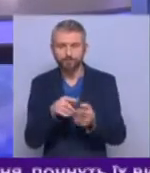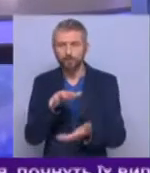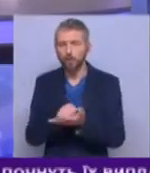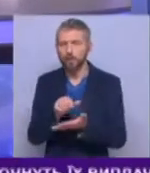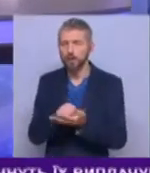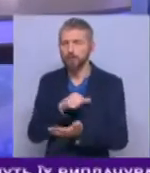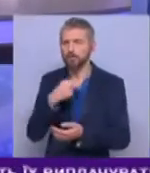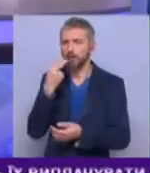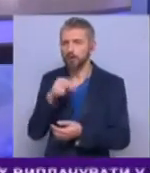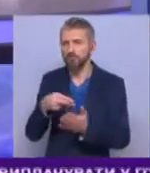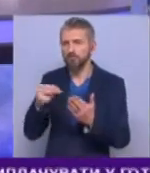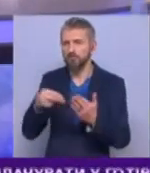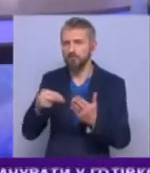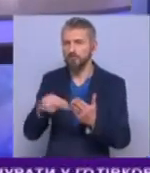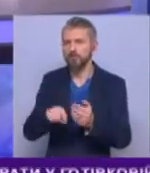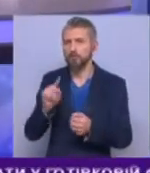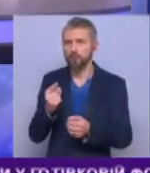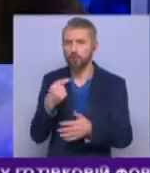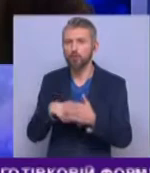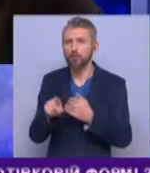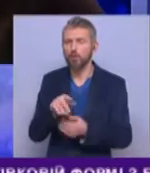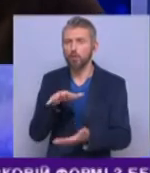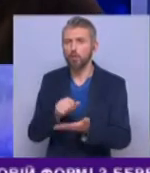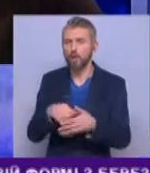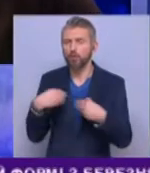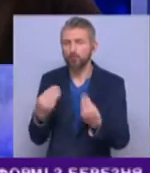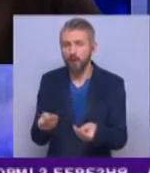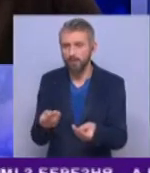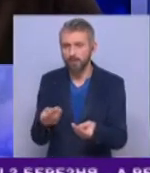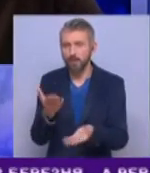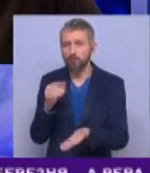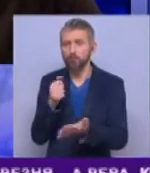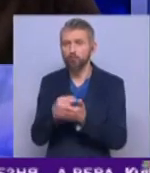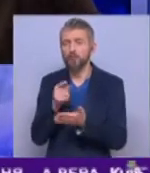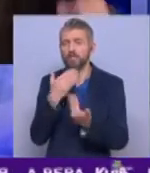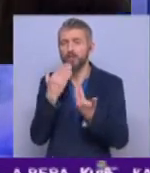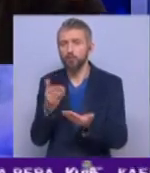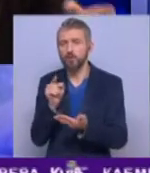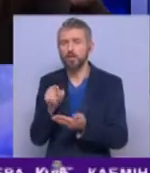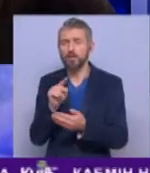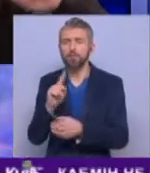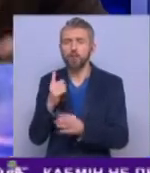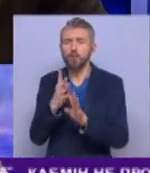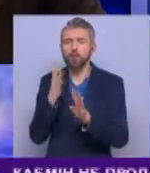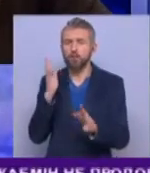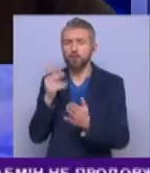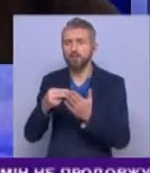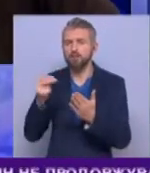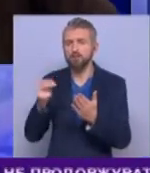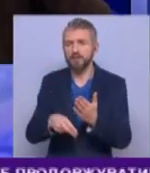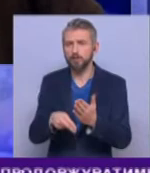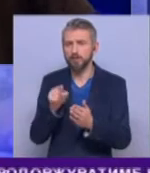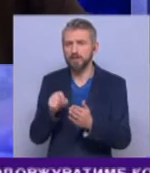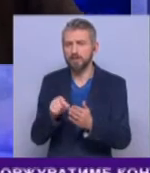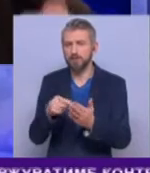це найкращі підписанти. Чому? Тому що орендодавці, як правило, якщо до них звернутися, вони в першу чергу підписують